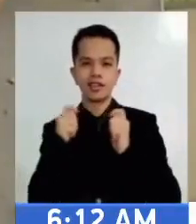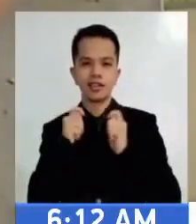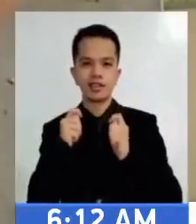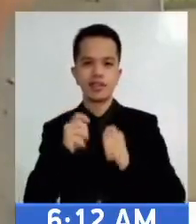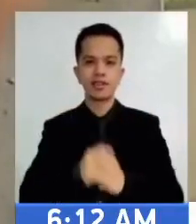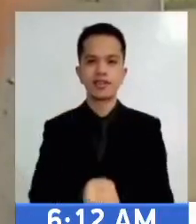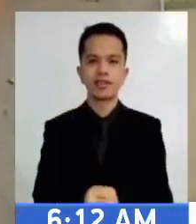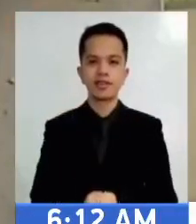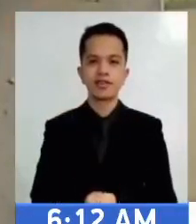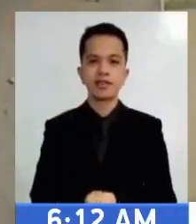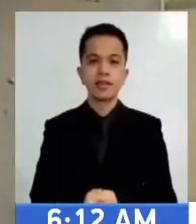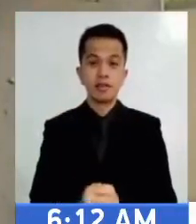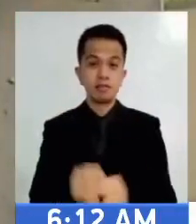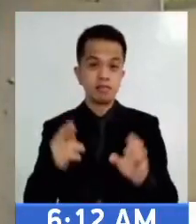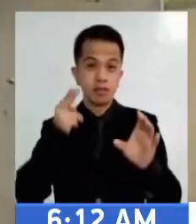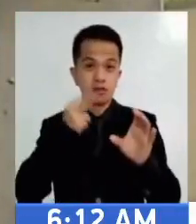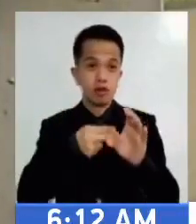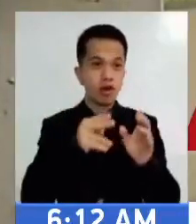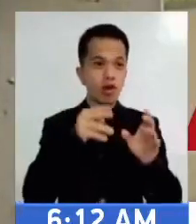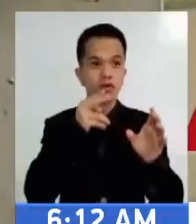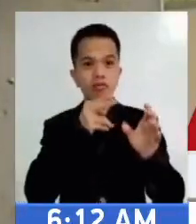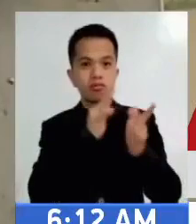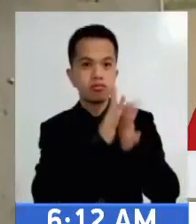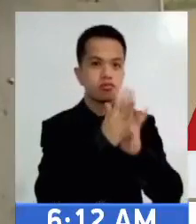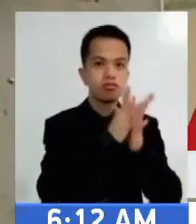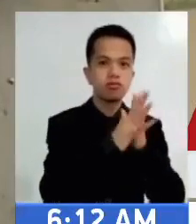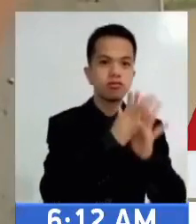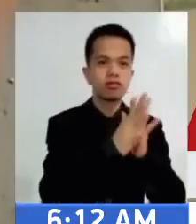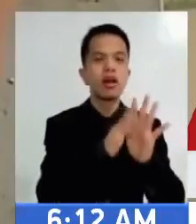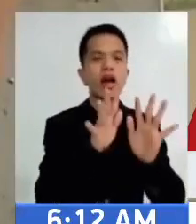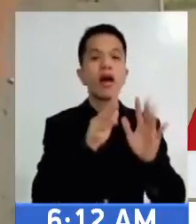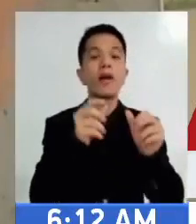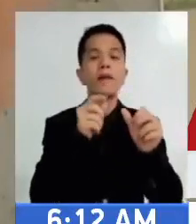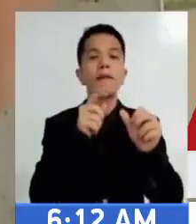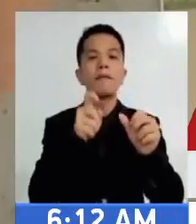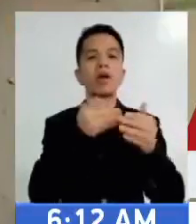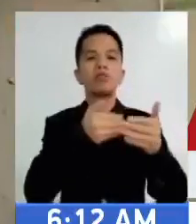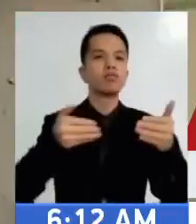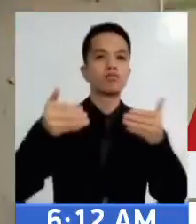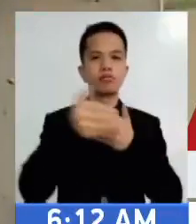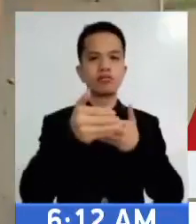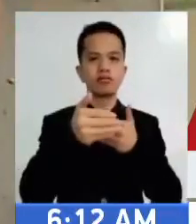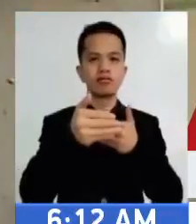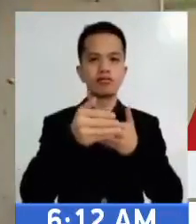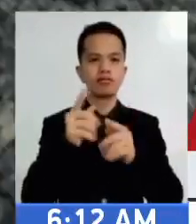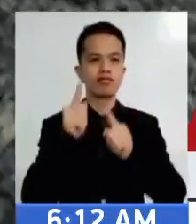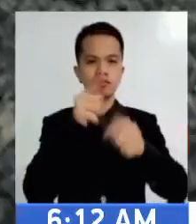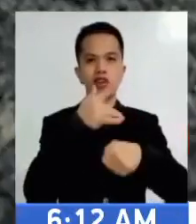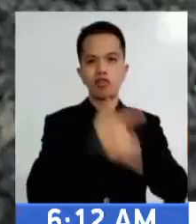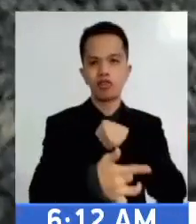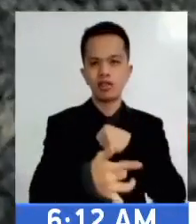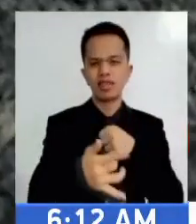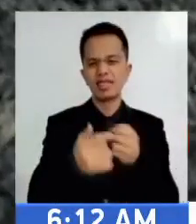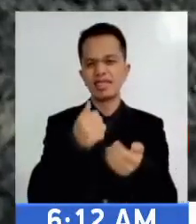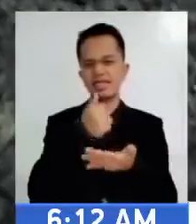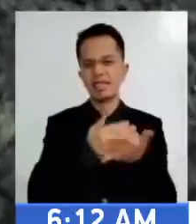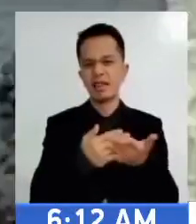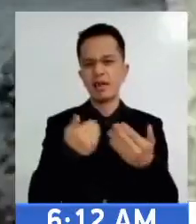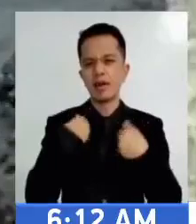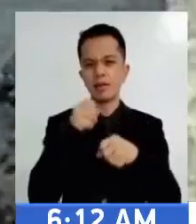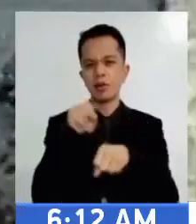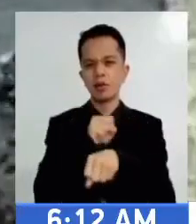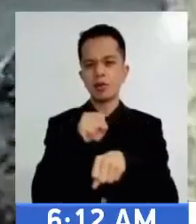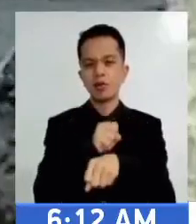Don't join the crowd. Correct. Unahan nyo na. Oo. Kung pwede. Kasi yung iba may trabaho pa eh. O selfie mode